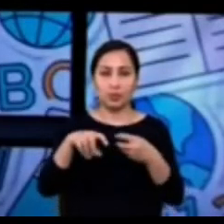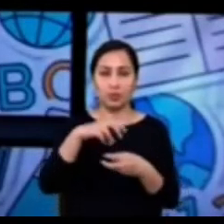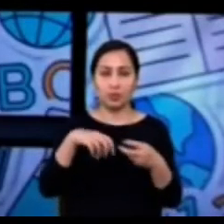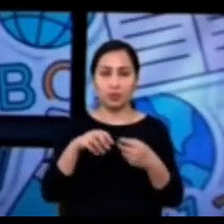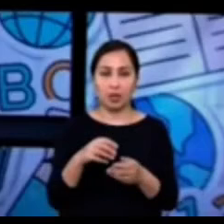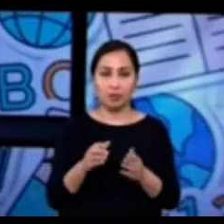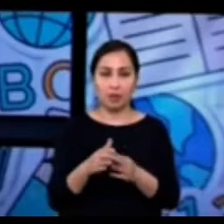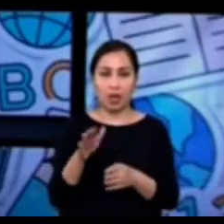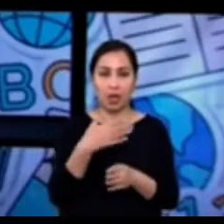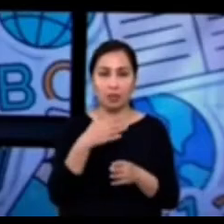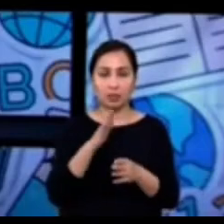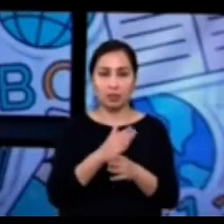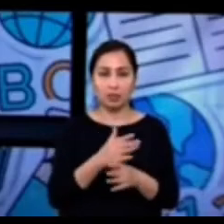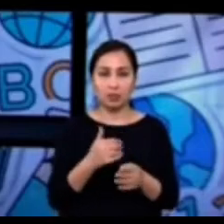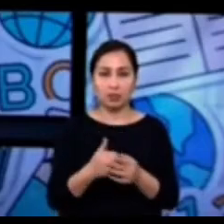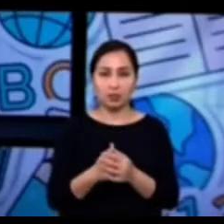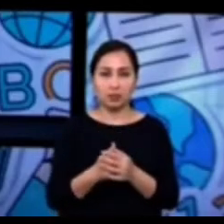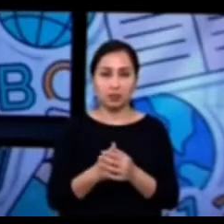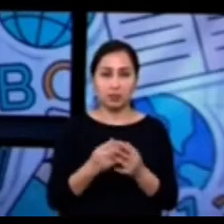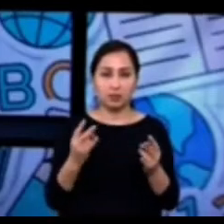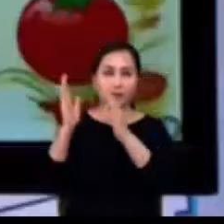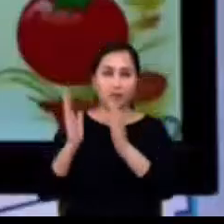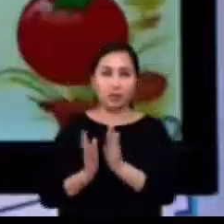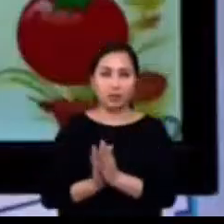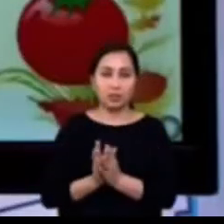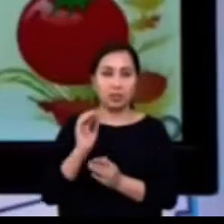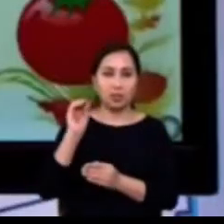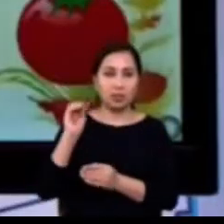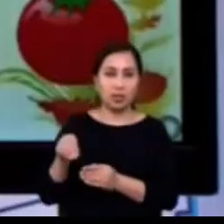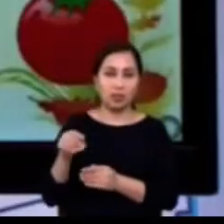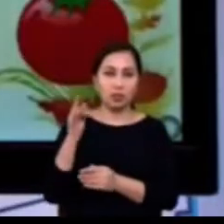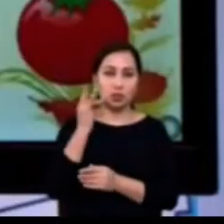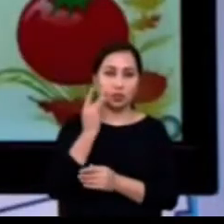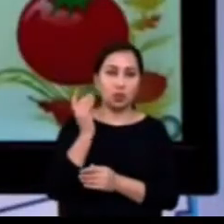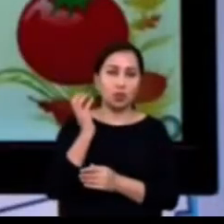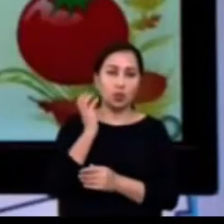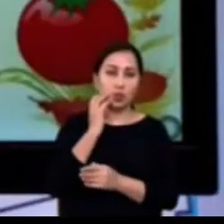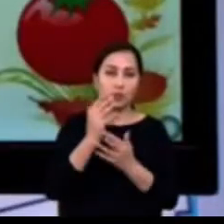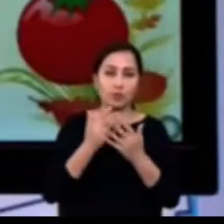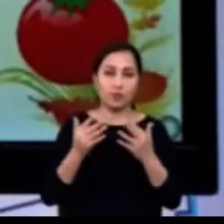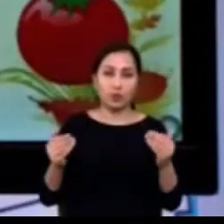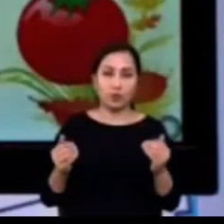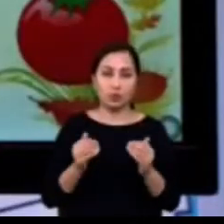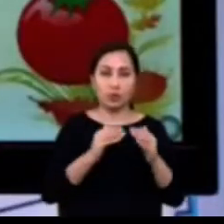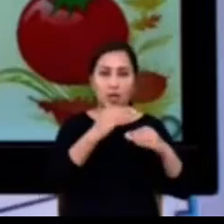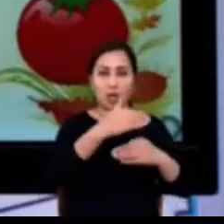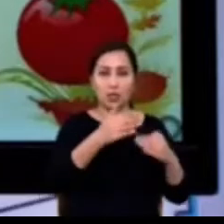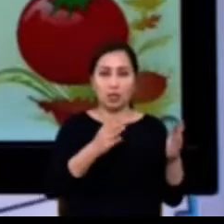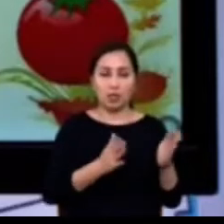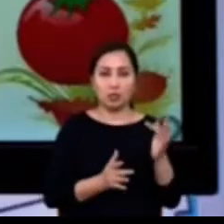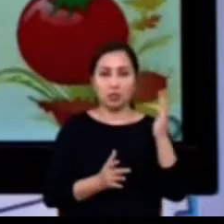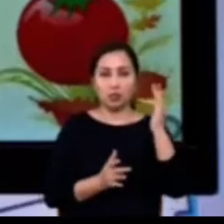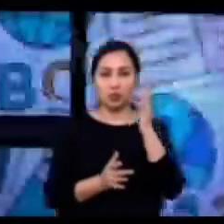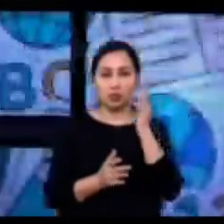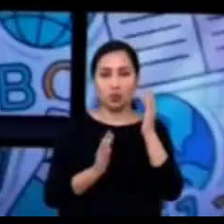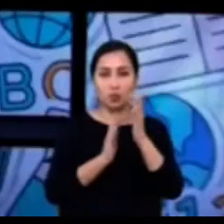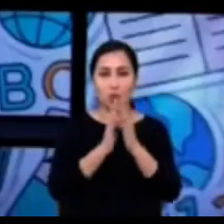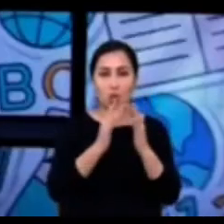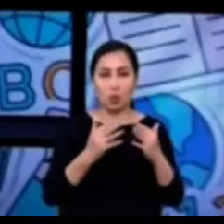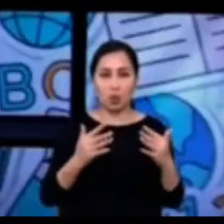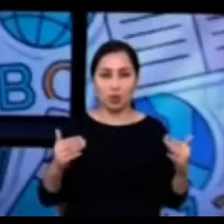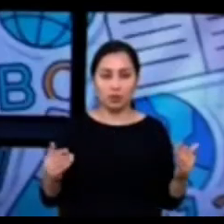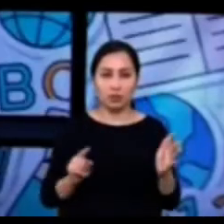нужно отделить их друг от друга. В корзину только фрукты, а в ящик только овощи. Ну что